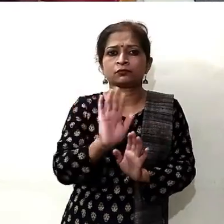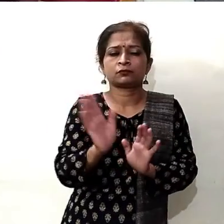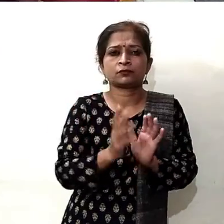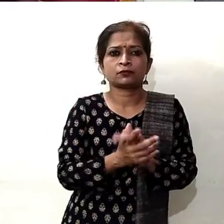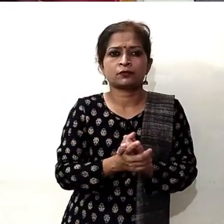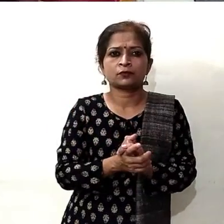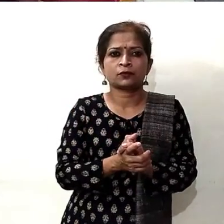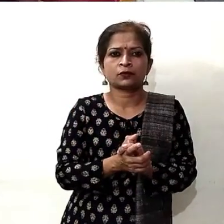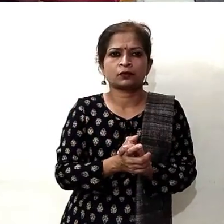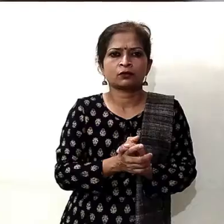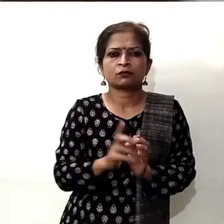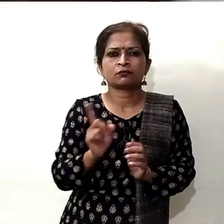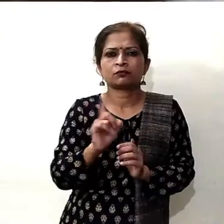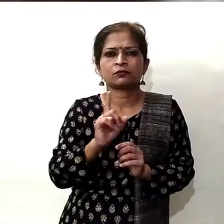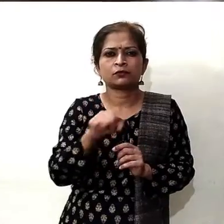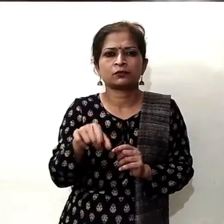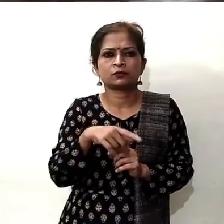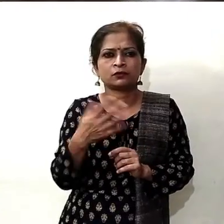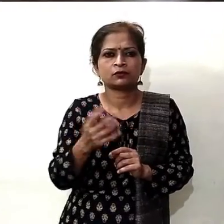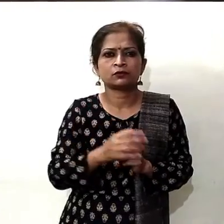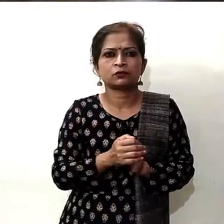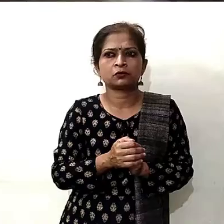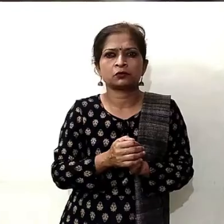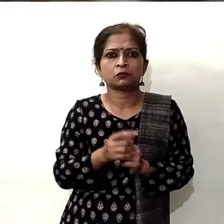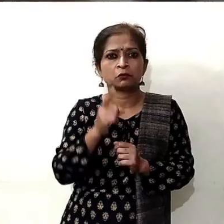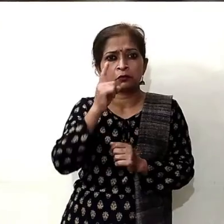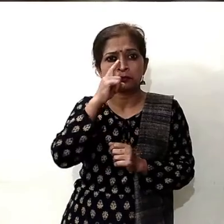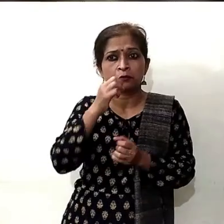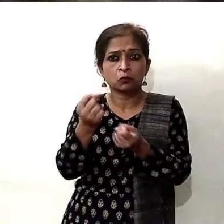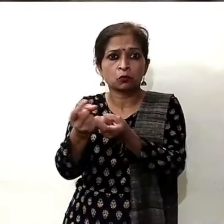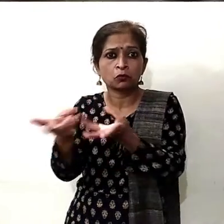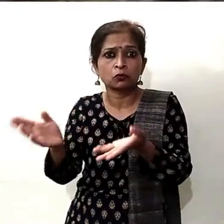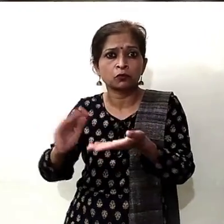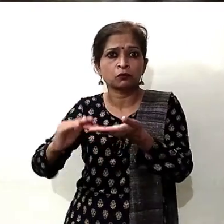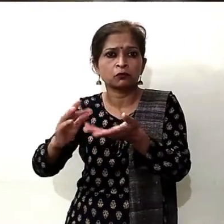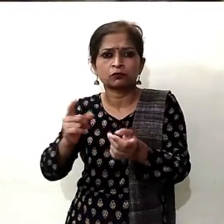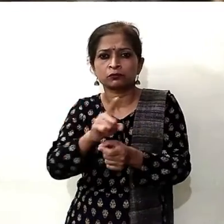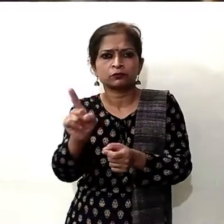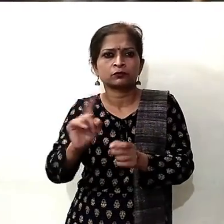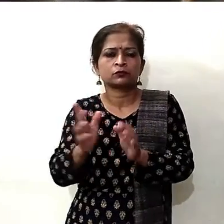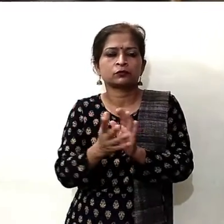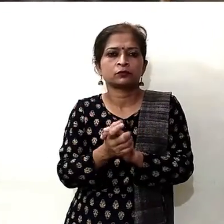बनाए। और अनुज वधु भगनी